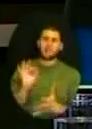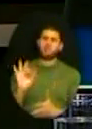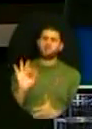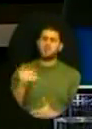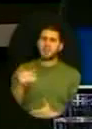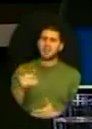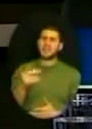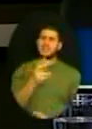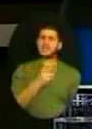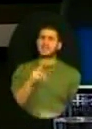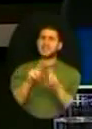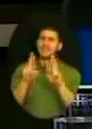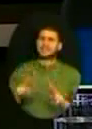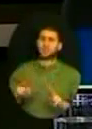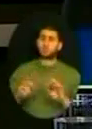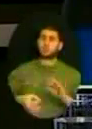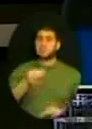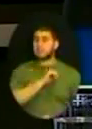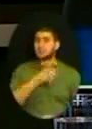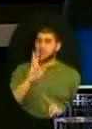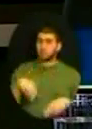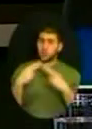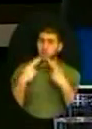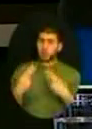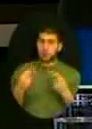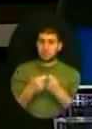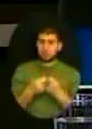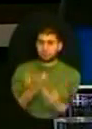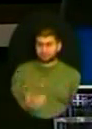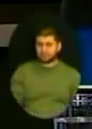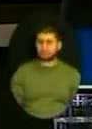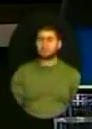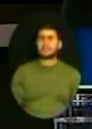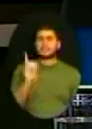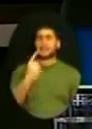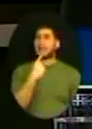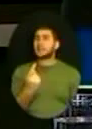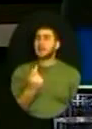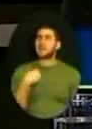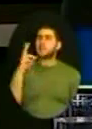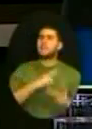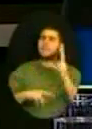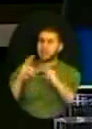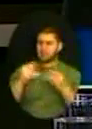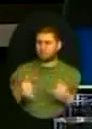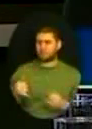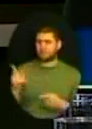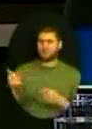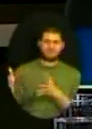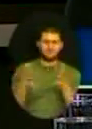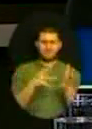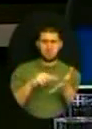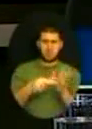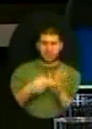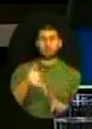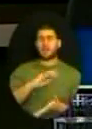נציבות לשופטים. מעניין אם יש כבר איזשהם תוצאות מהעניין הזה. עכשיו, תראי, צריך לומר, אנחנו מדברים פה עכשיו, ברגע שאנחנו עוברים לזירה הפוליטית,